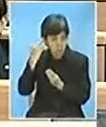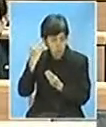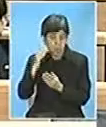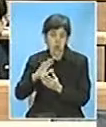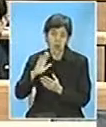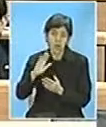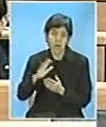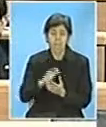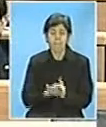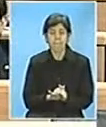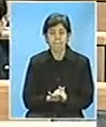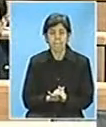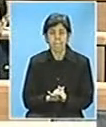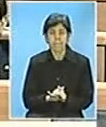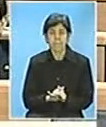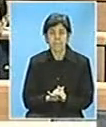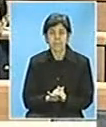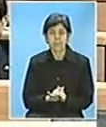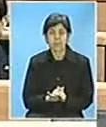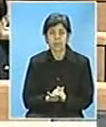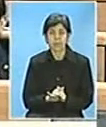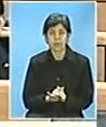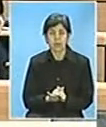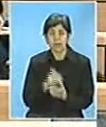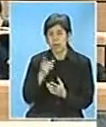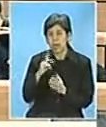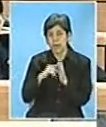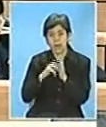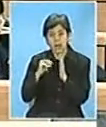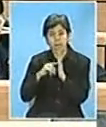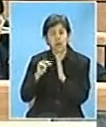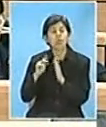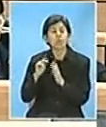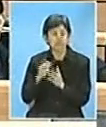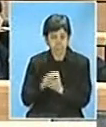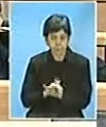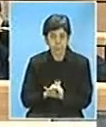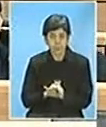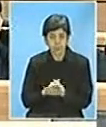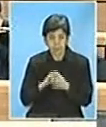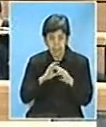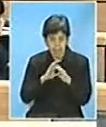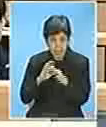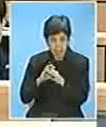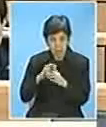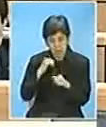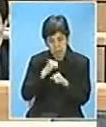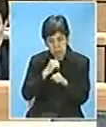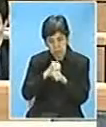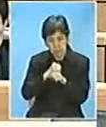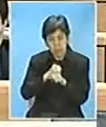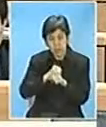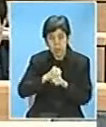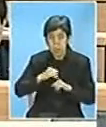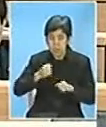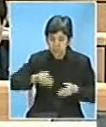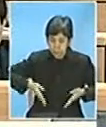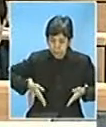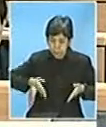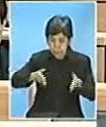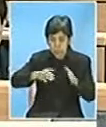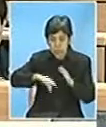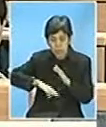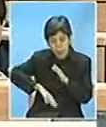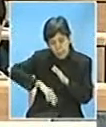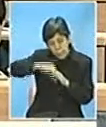ของท่านคำนูณสิทธิประธานต้องขออนุญาตเอ่ยนามนะครับเรื่องการเจาะและสำรวจปิโตรเลียมในเขตทวีพัฒ